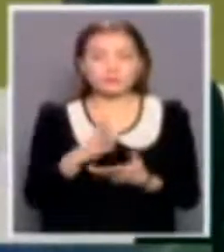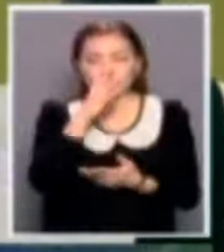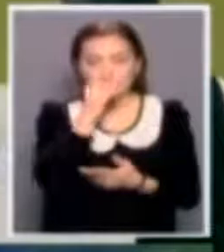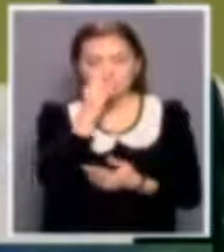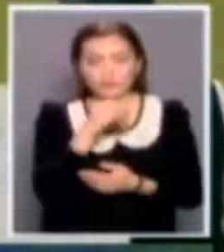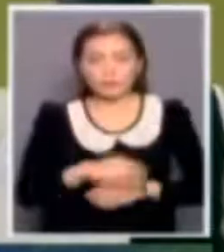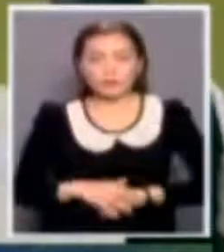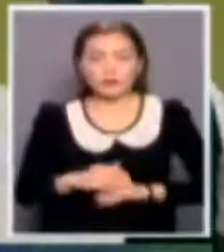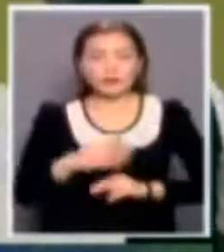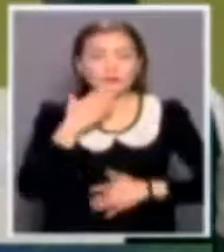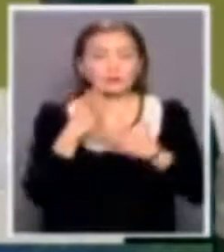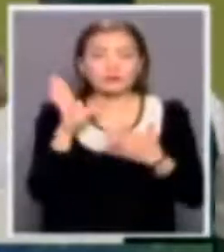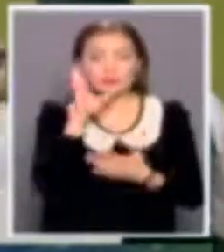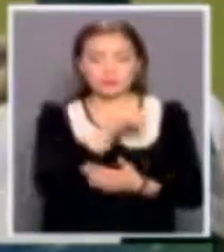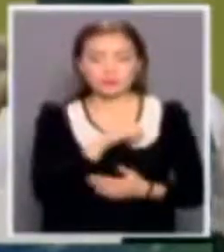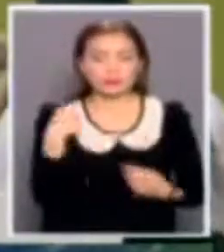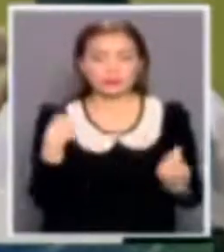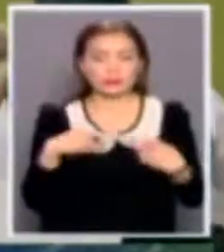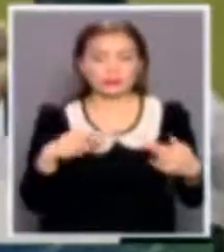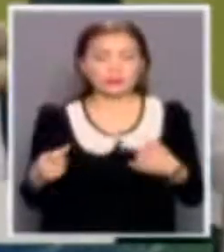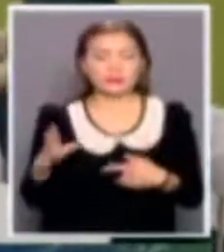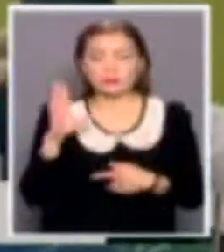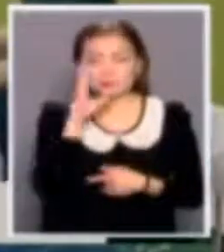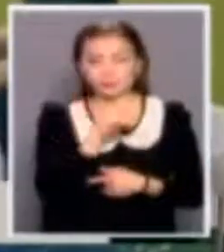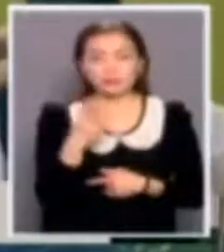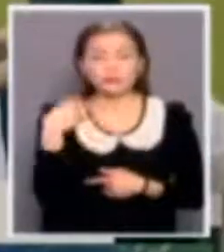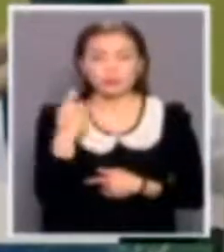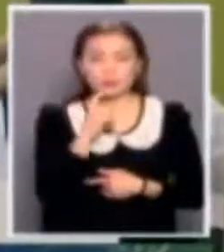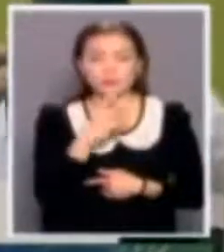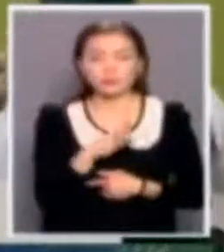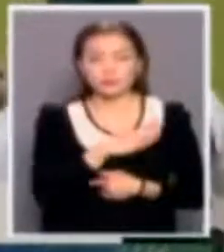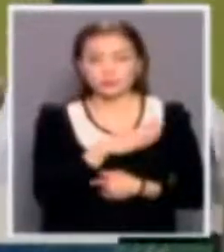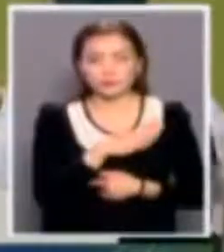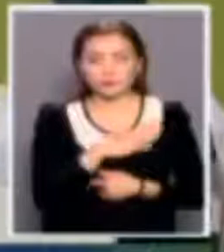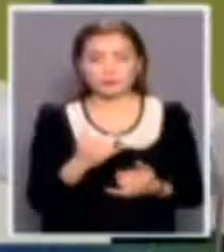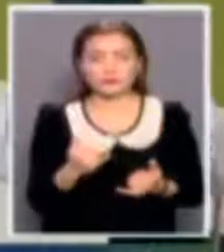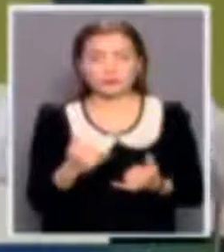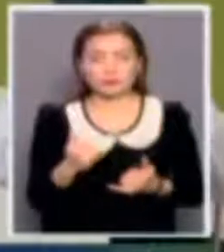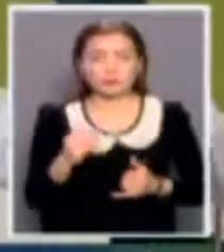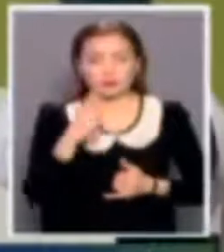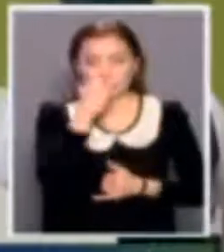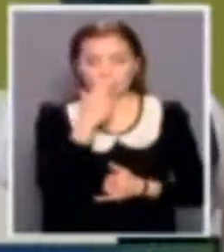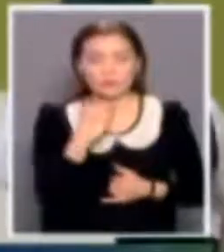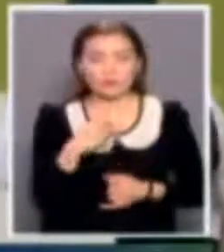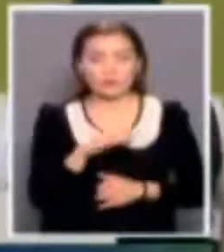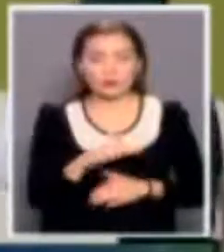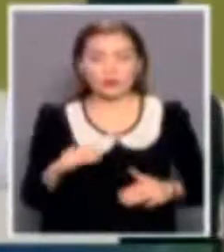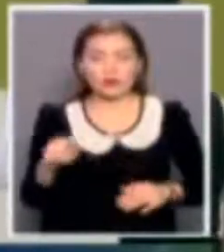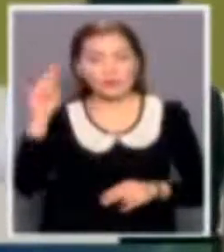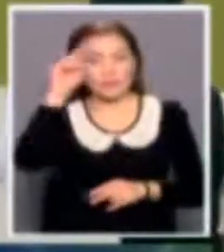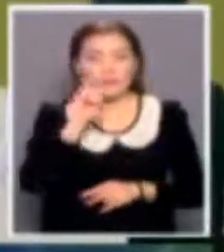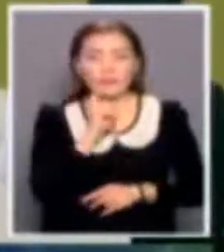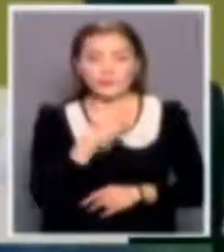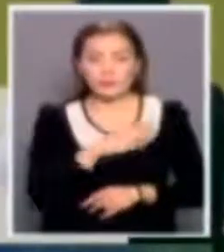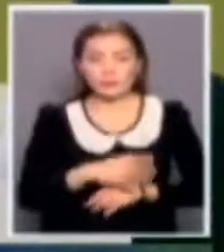бастады, оқи бастады, өзі киініп өзі шешіне алады. Бұрын енді кішкене қиналатын. Бұрын 30 баланың арасында оқу қиын